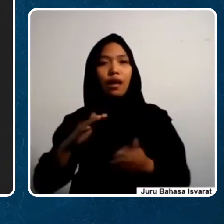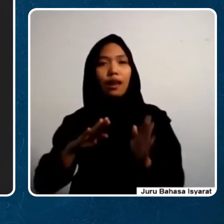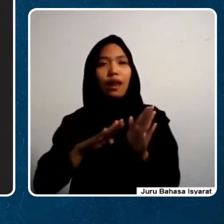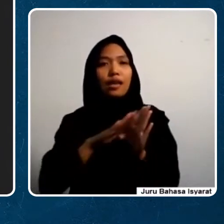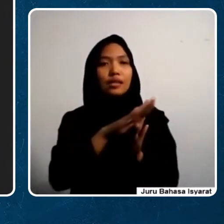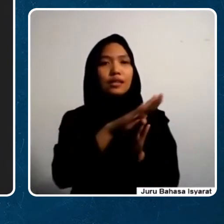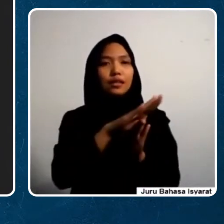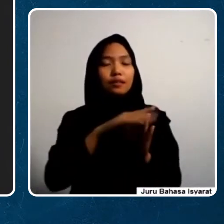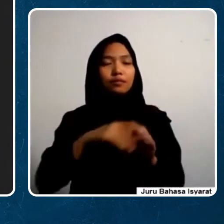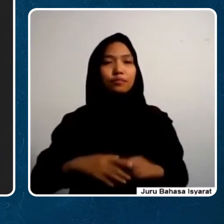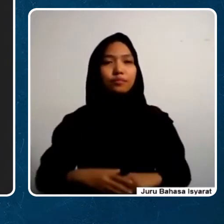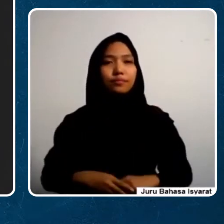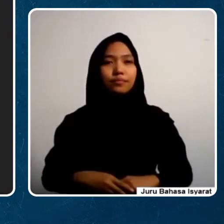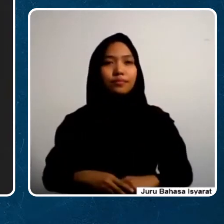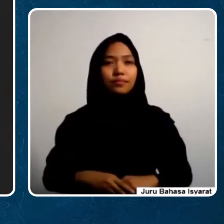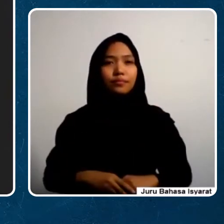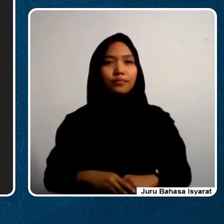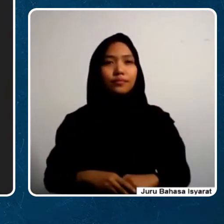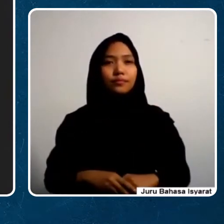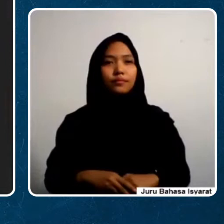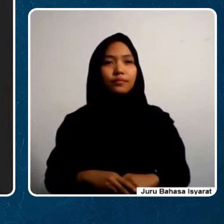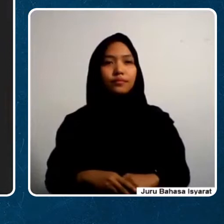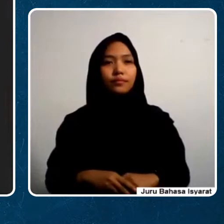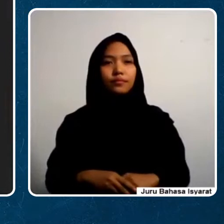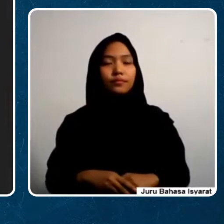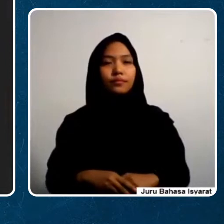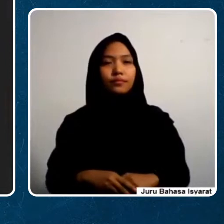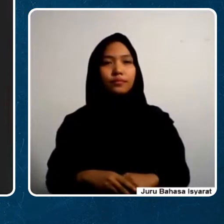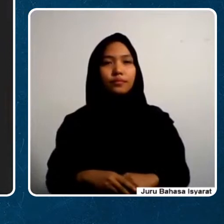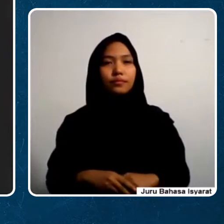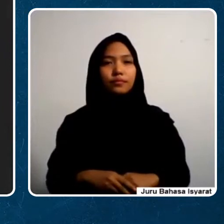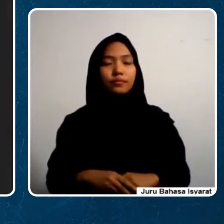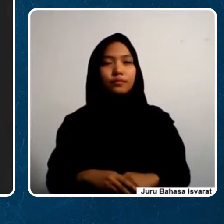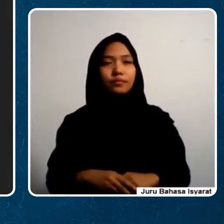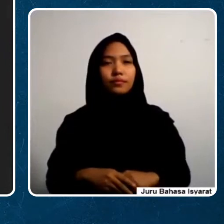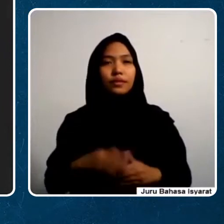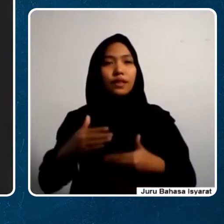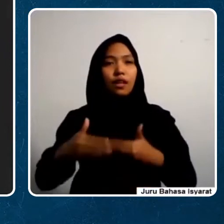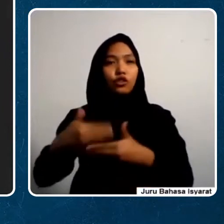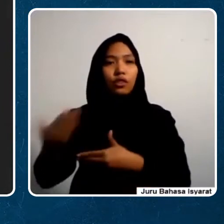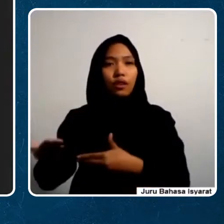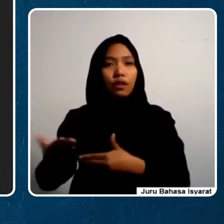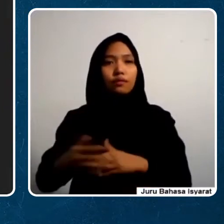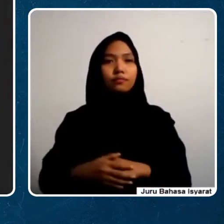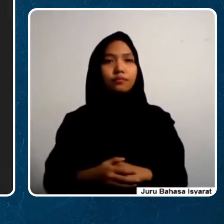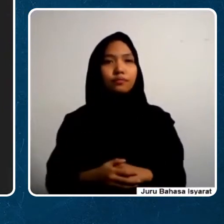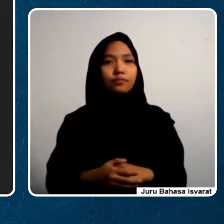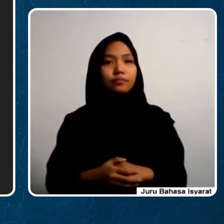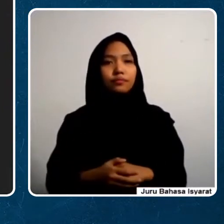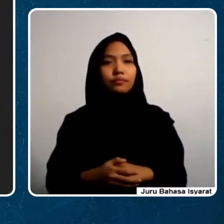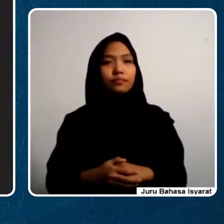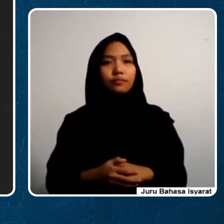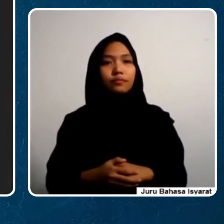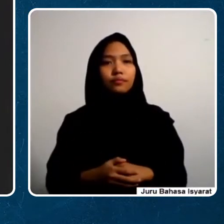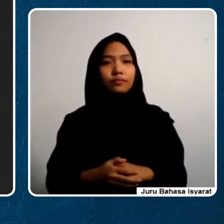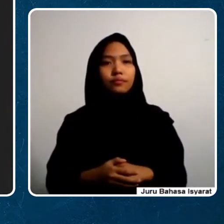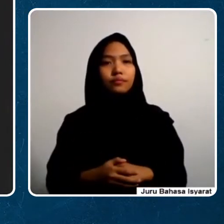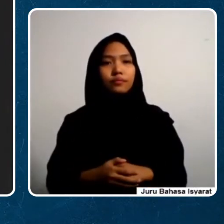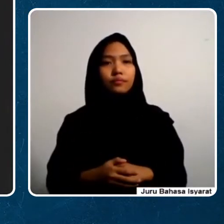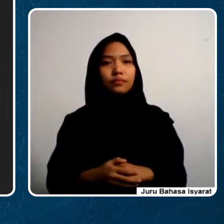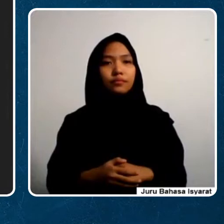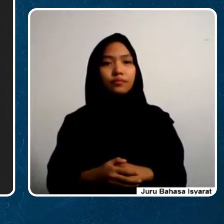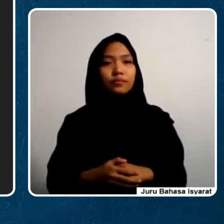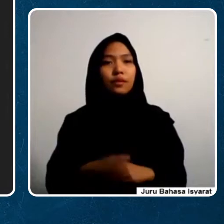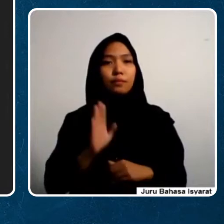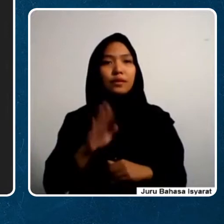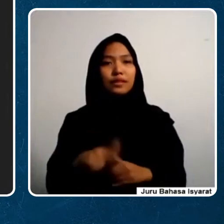membuat aksesibilitas untuk teman-teman difabel, yaitu dengan cara membikinkan ramp agar kursi rodanya bisa